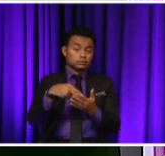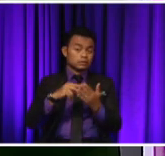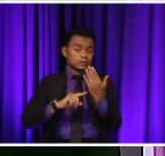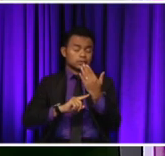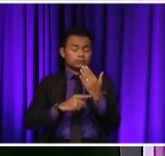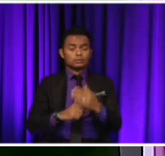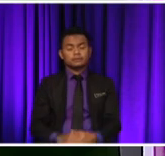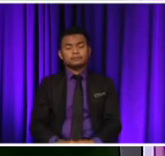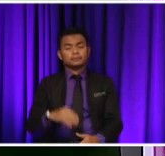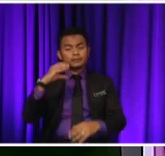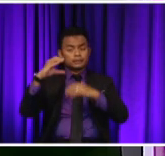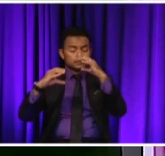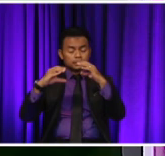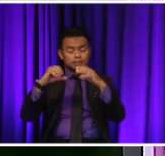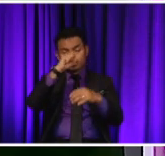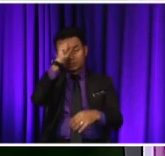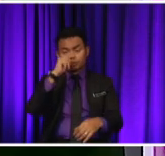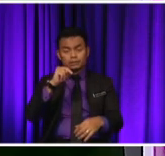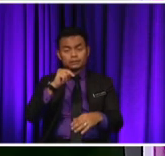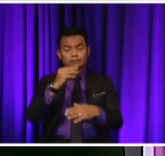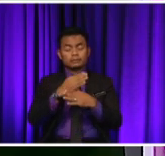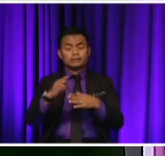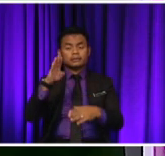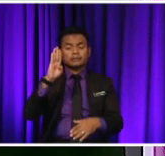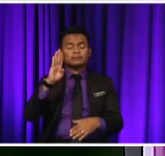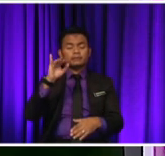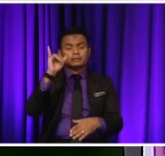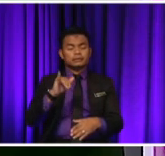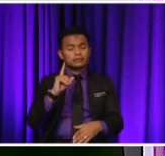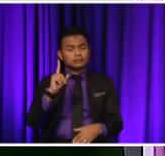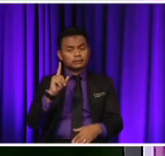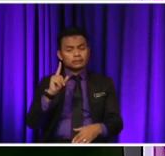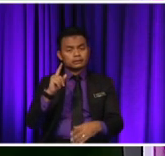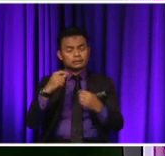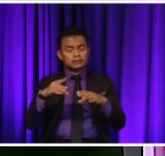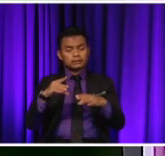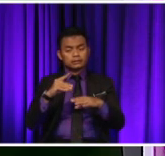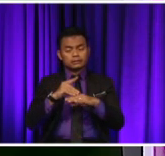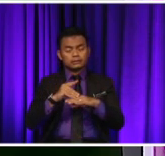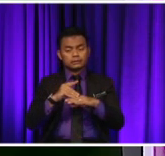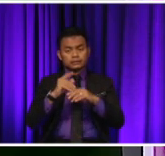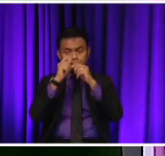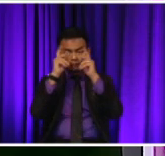cara soal dan bagian B yang mana diterangkan tentang